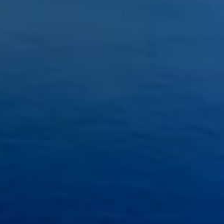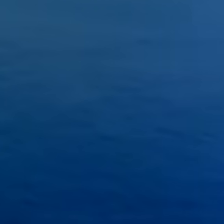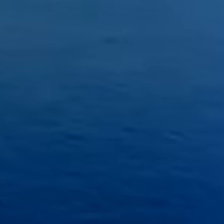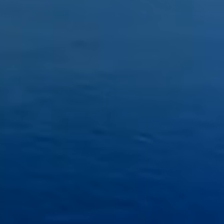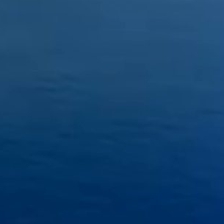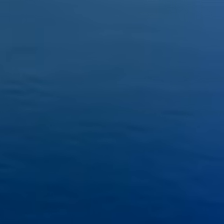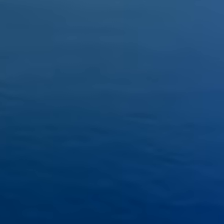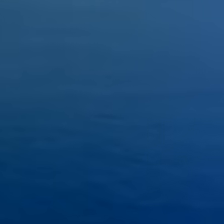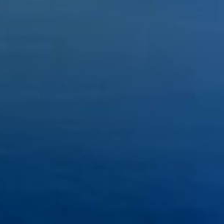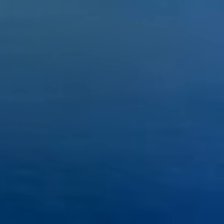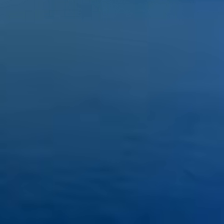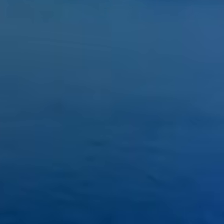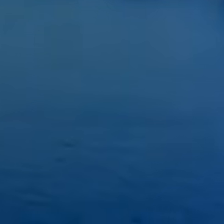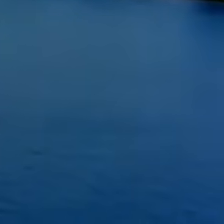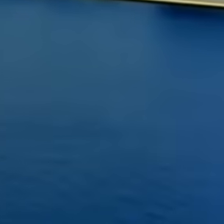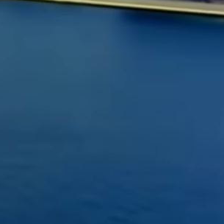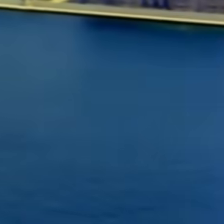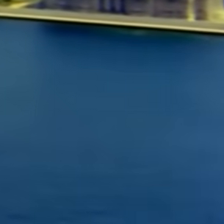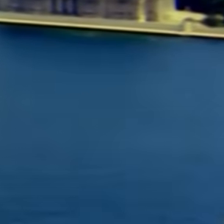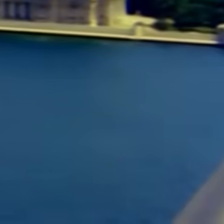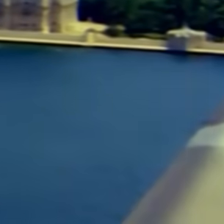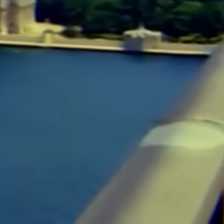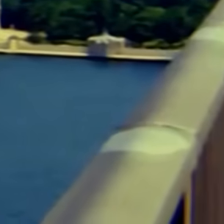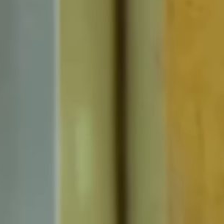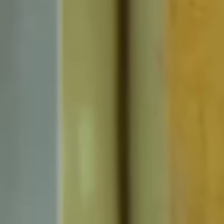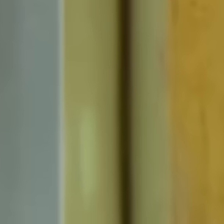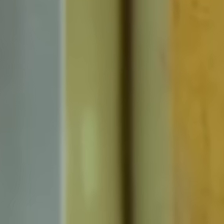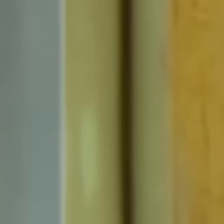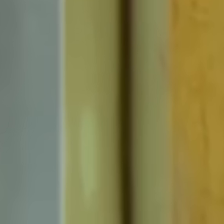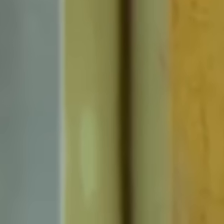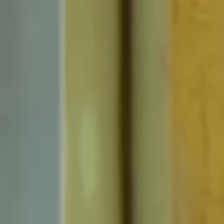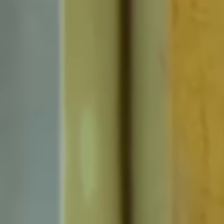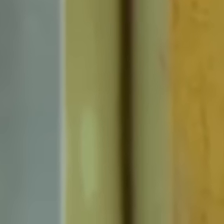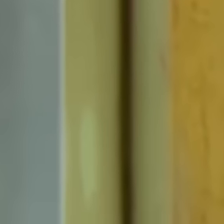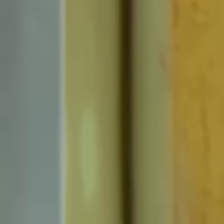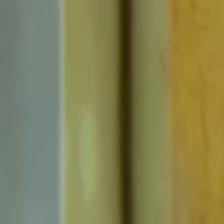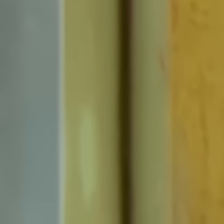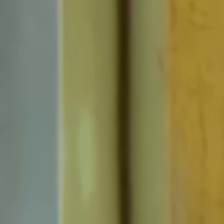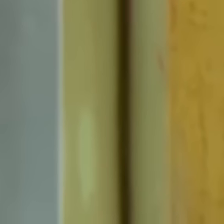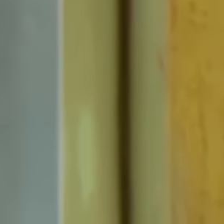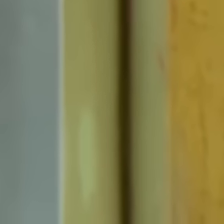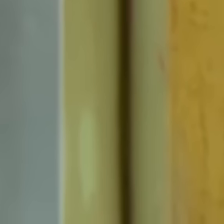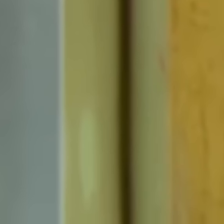Sabah vakti, İstanbul manzarası. Ergun dükkanını açmış, sokak lambasının yanında bekliyor.